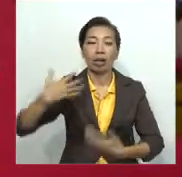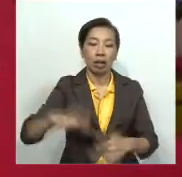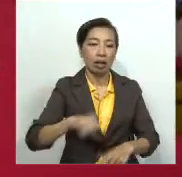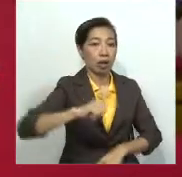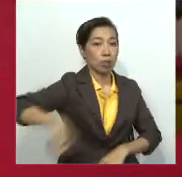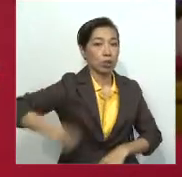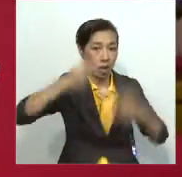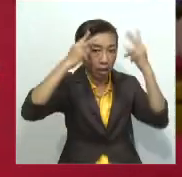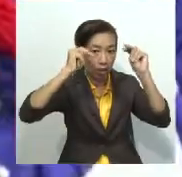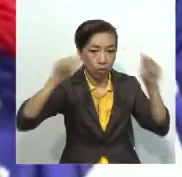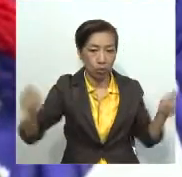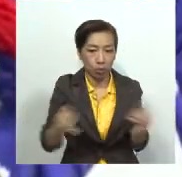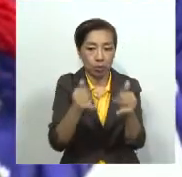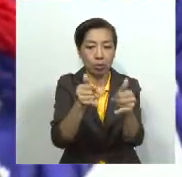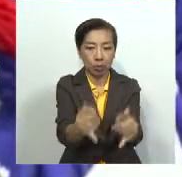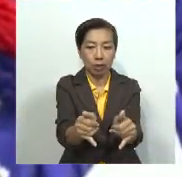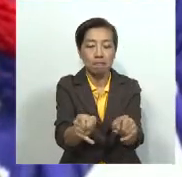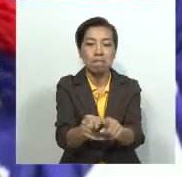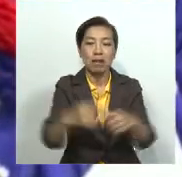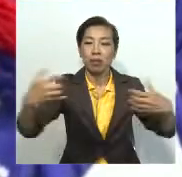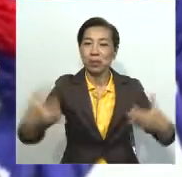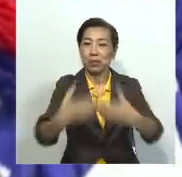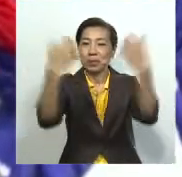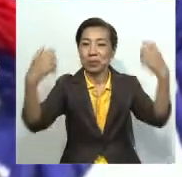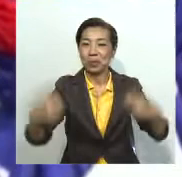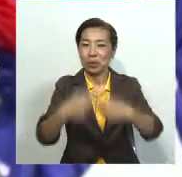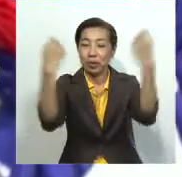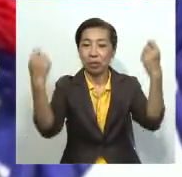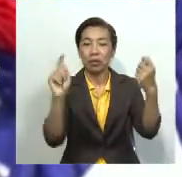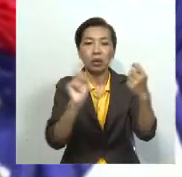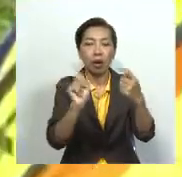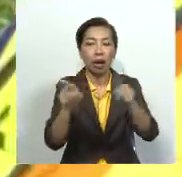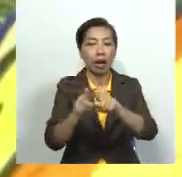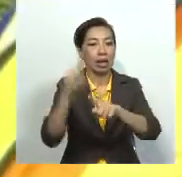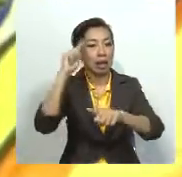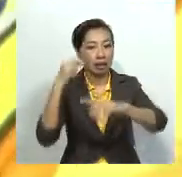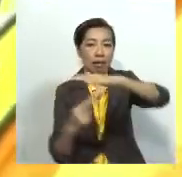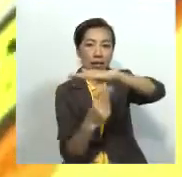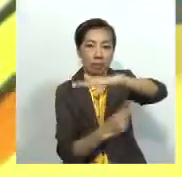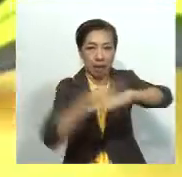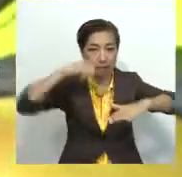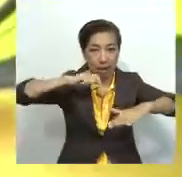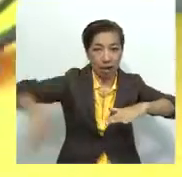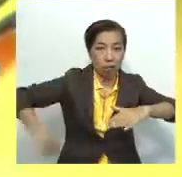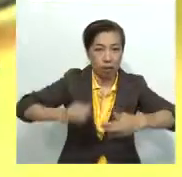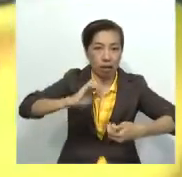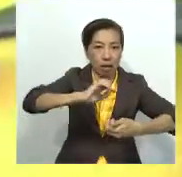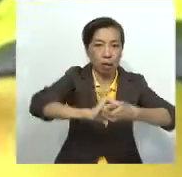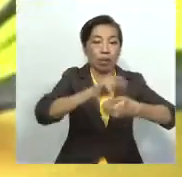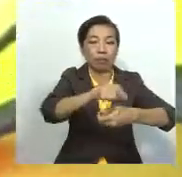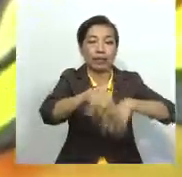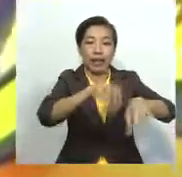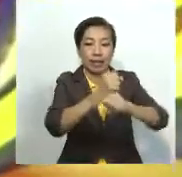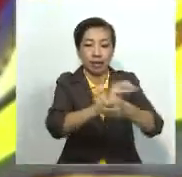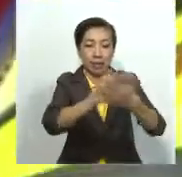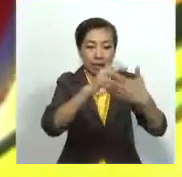านะครับได้ร่วมในพิธีฉลองความสำเร็จในการก่อสร้างสะพานมิตรภาพไทยกัมพูชาบ้านหนองเอี่ยนสตึงบดนะครับโดยได้ร่วม